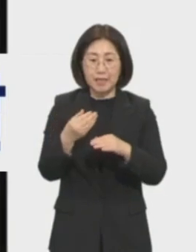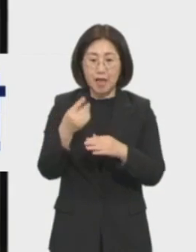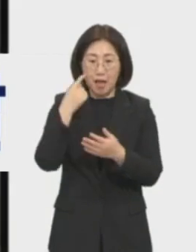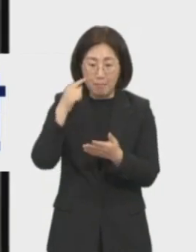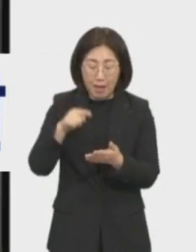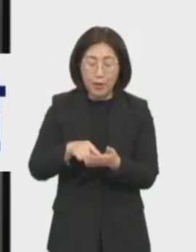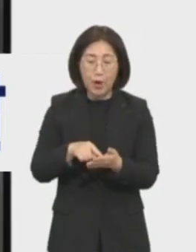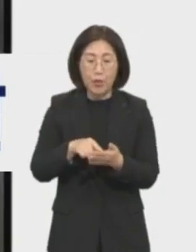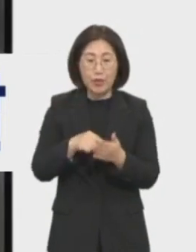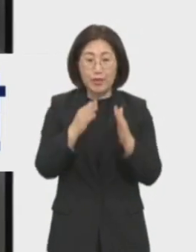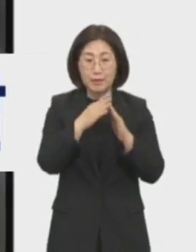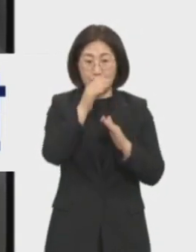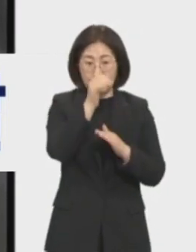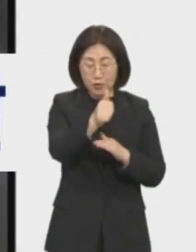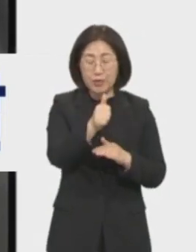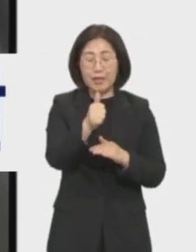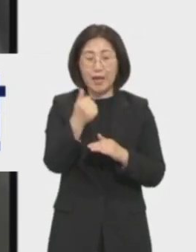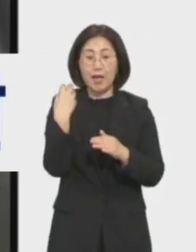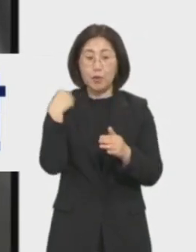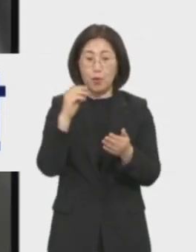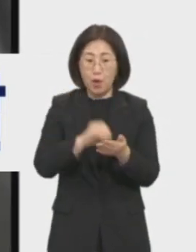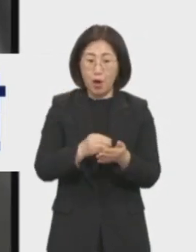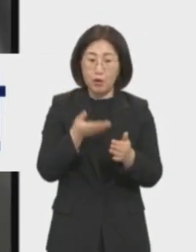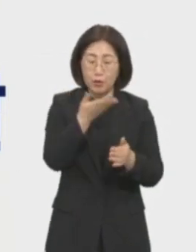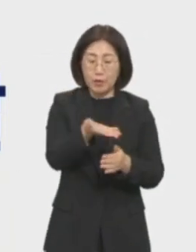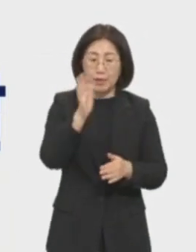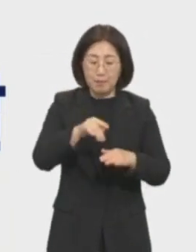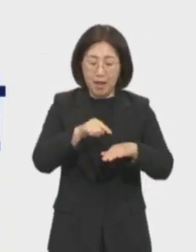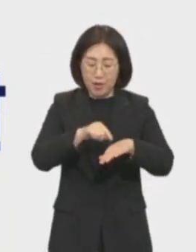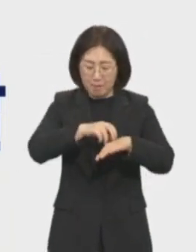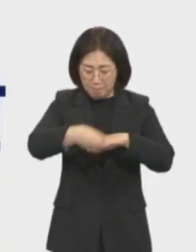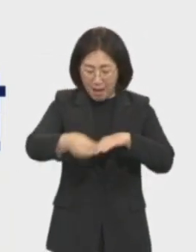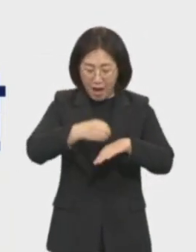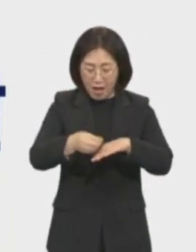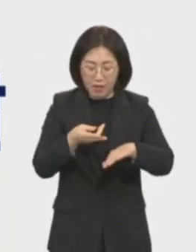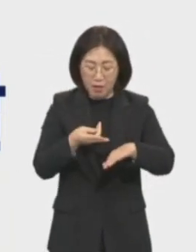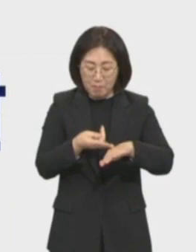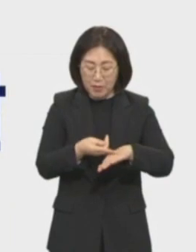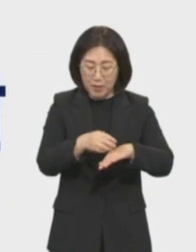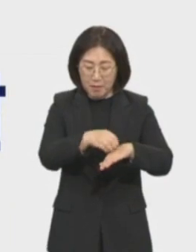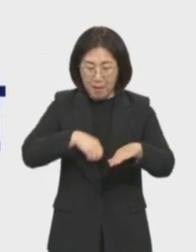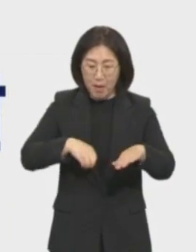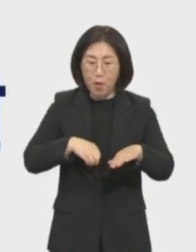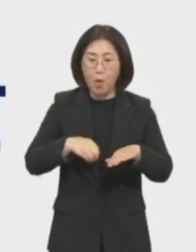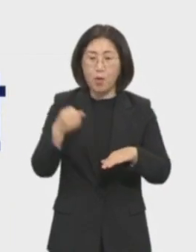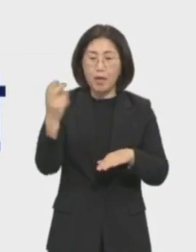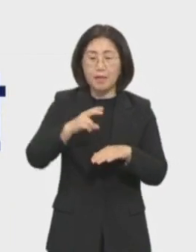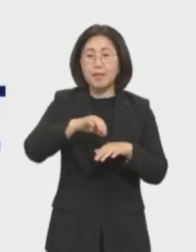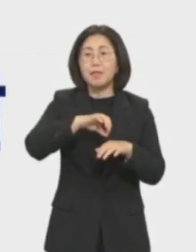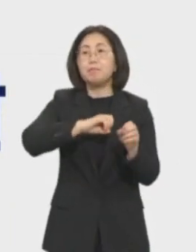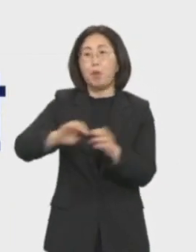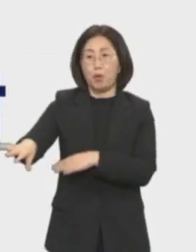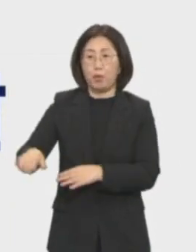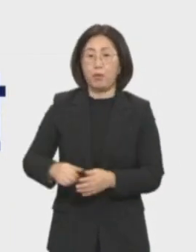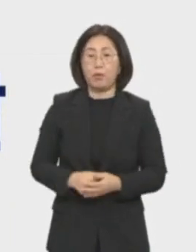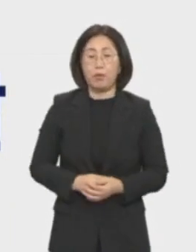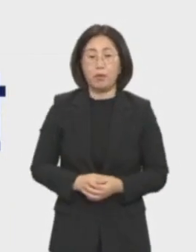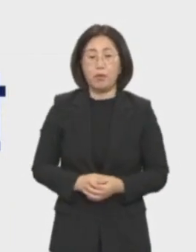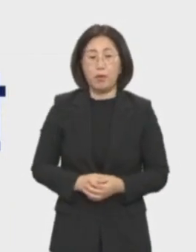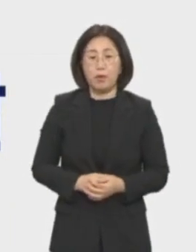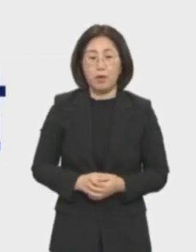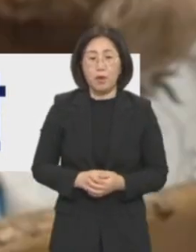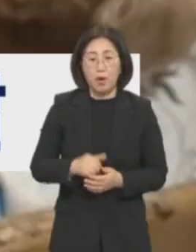견주가 13일 푸들의 몸 안에 있던 내장칩을 빼낸 뒤 아산시 배방읍 또다시 유기했습니다